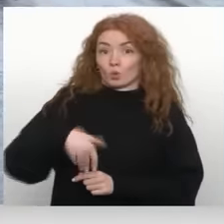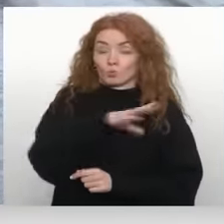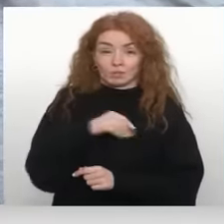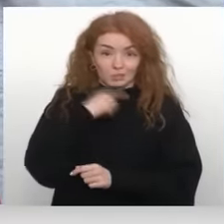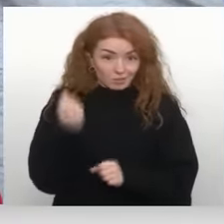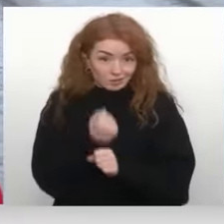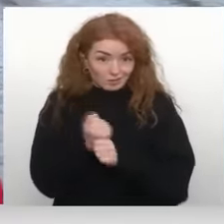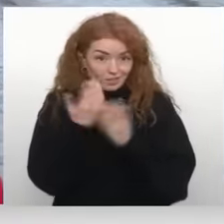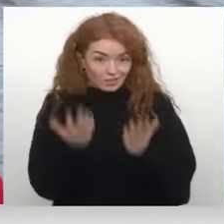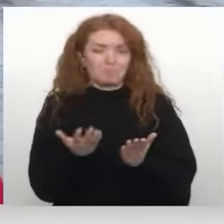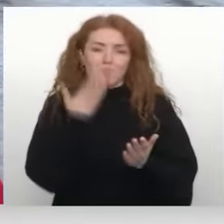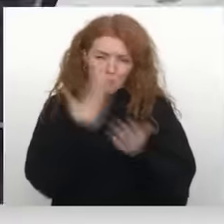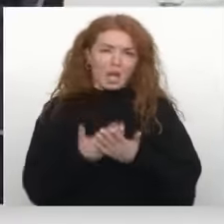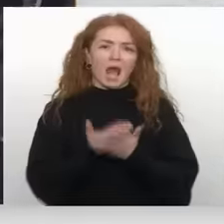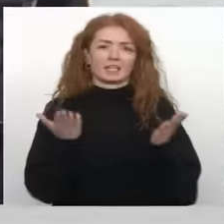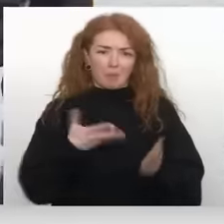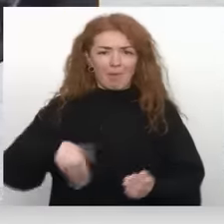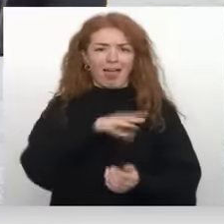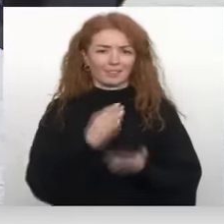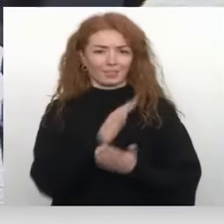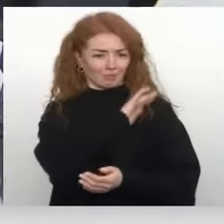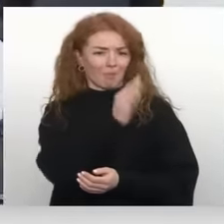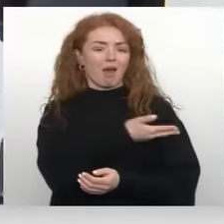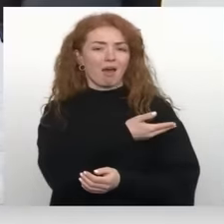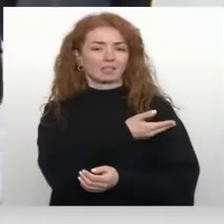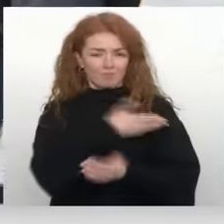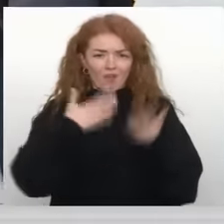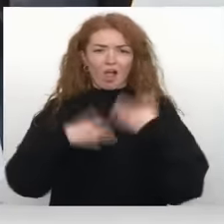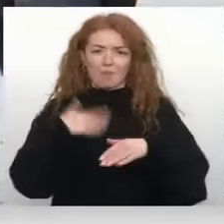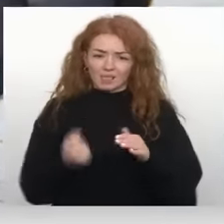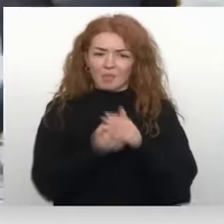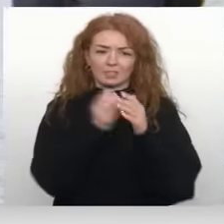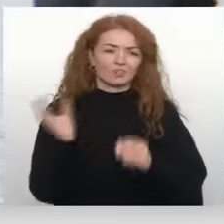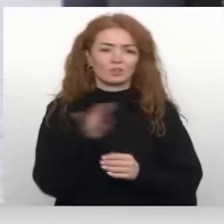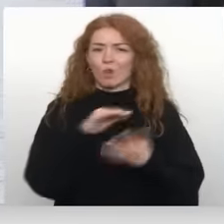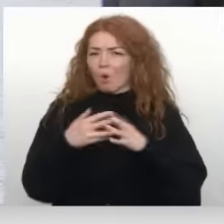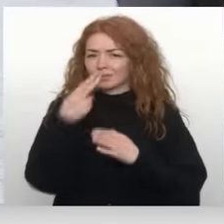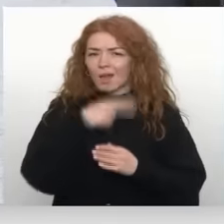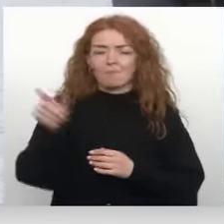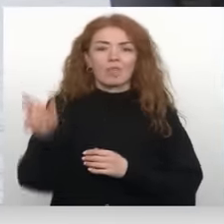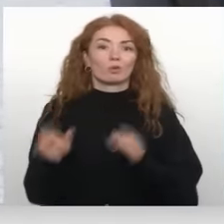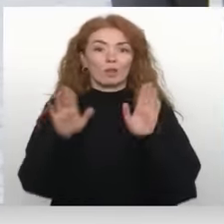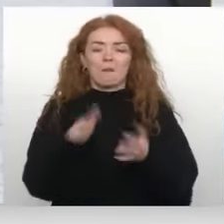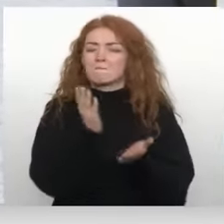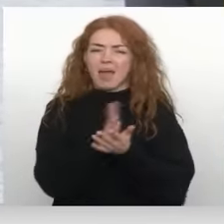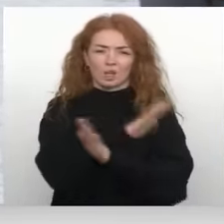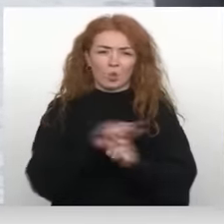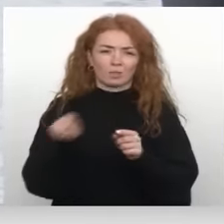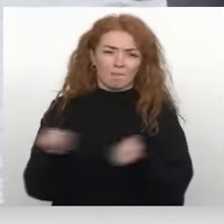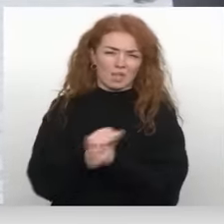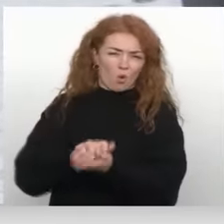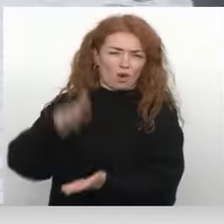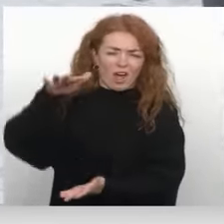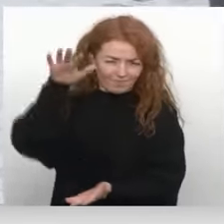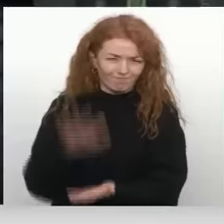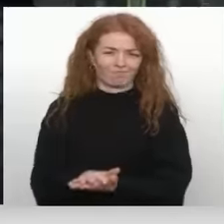un parādīsim, kas esam spēks. Atbalstīt visus lauksaimniekus, lai beigtos tā birokrātija un lai mums būtu